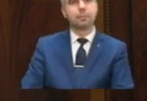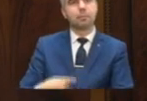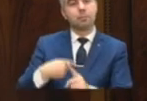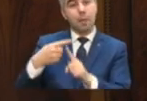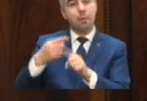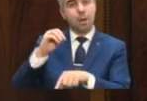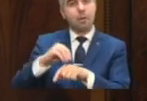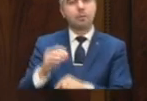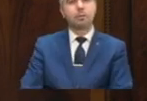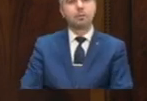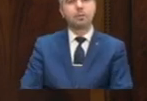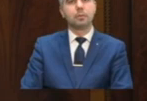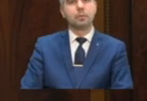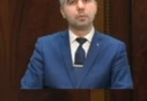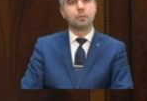اللي كيخص